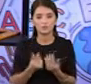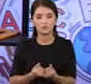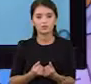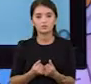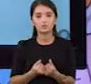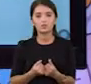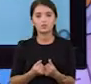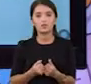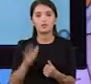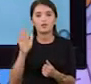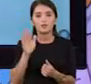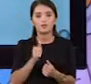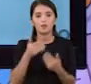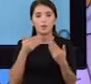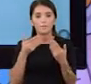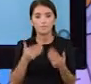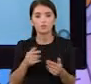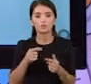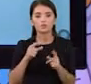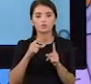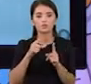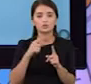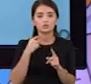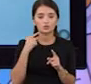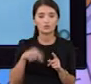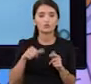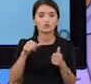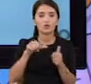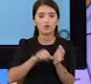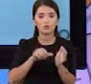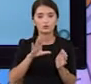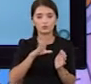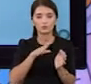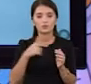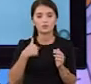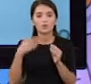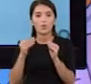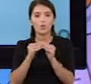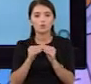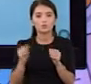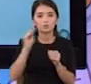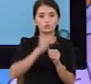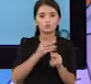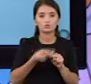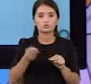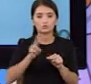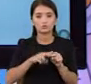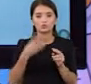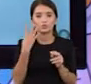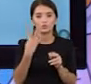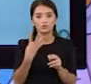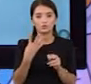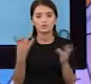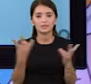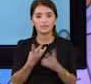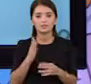olamiz. Va mana bu yerdagi son 6 bo'lgani uchun bizga 10 ga to'ldirib olish uchun 4